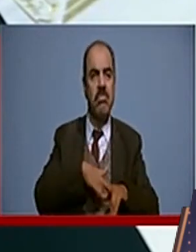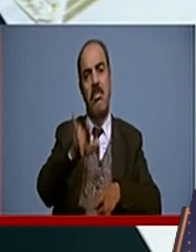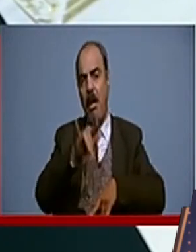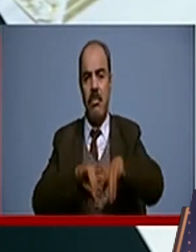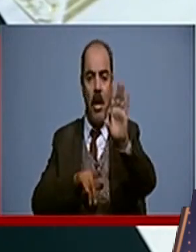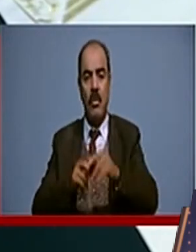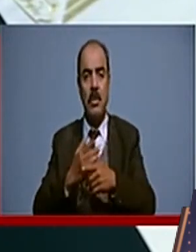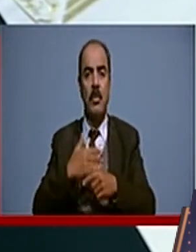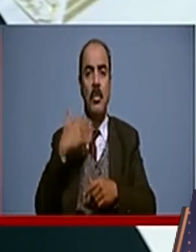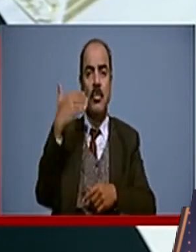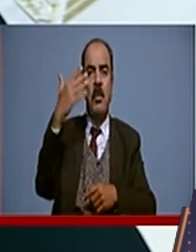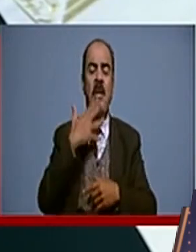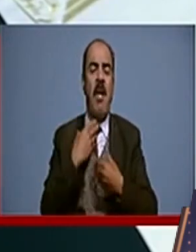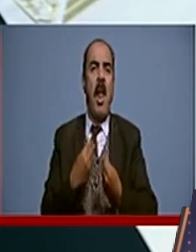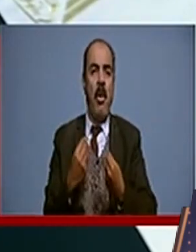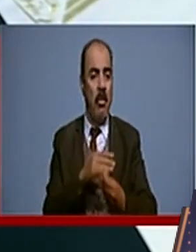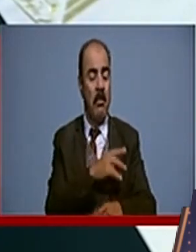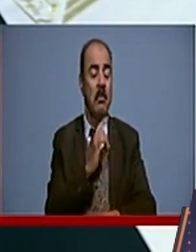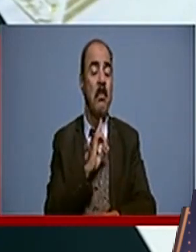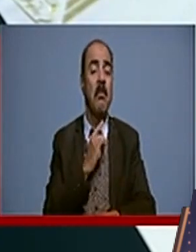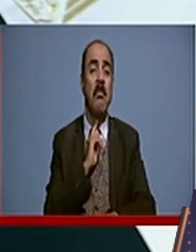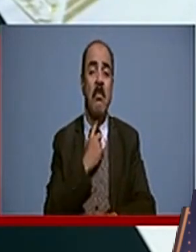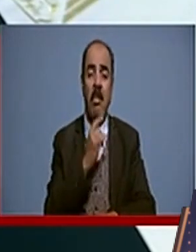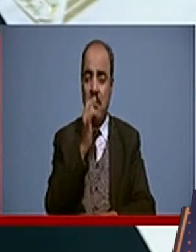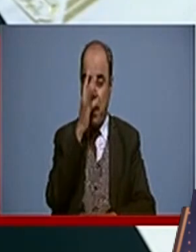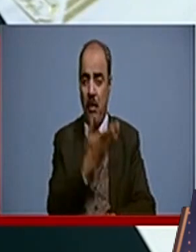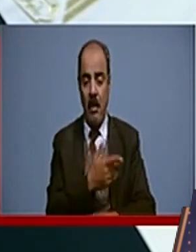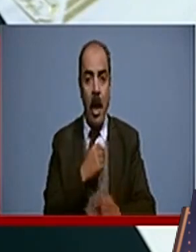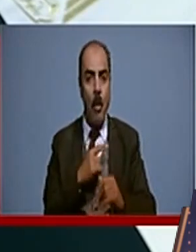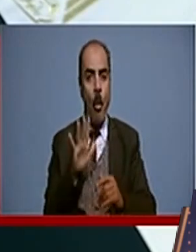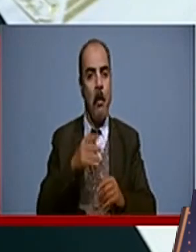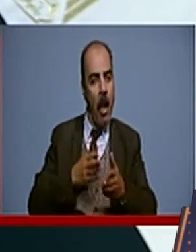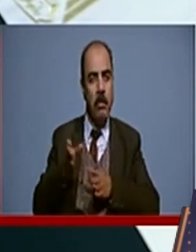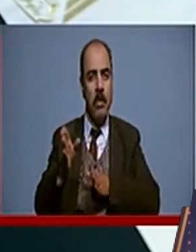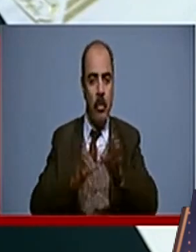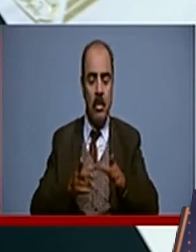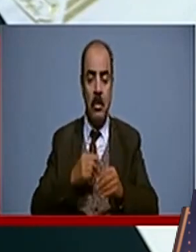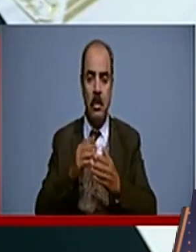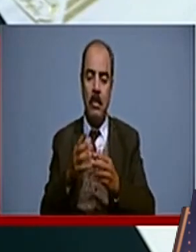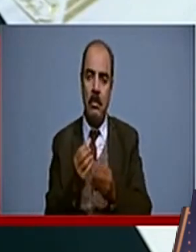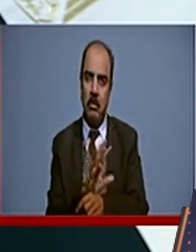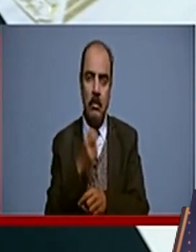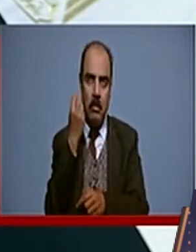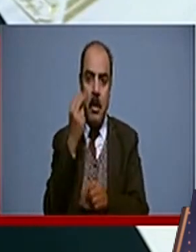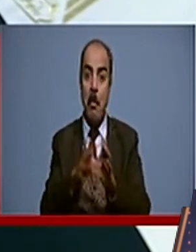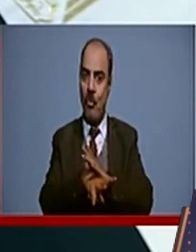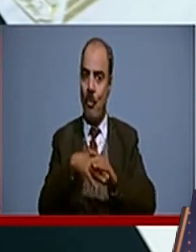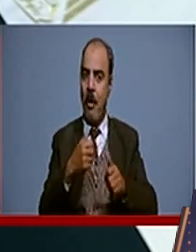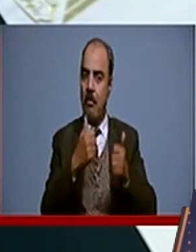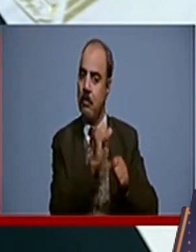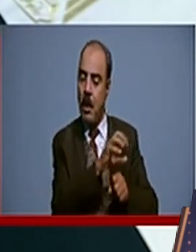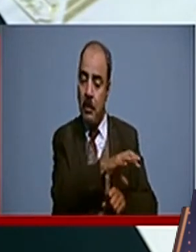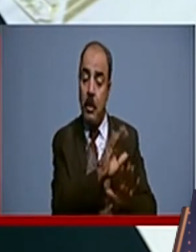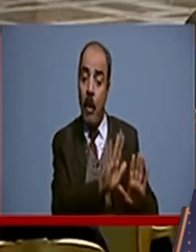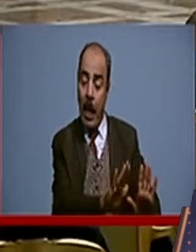أفضل وحياة أفضل، وده من إيجاد من خلال إن احنا نوجد فرص عمل ومشاريع داخل الدول الإفريقية،